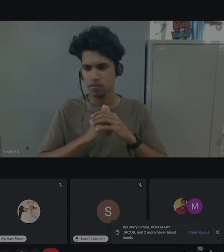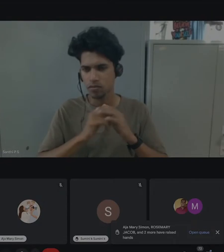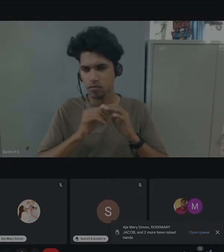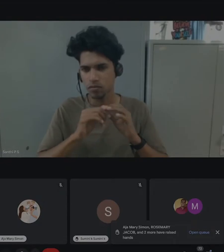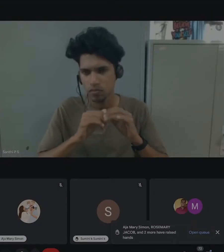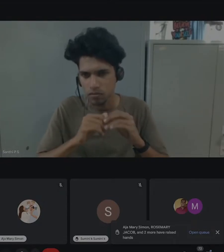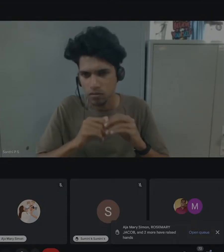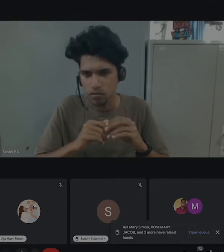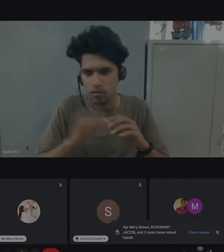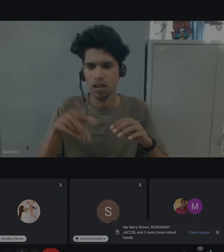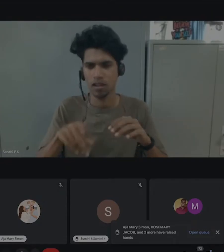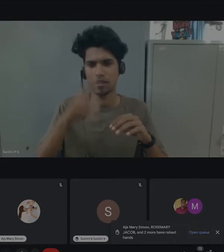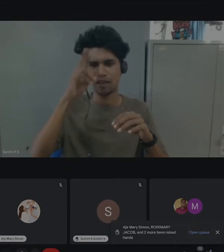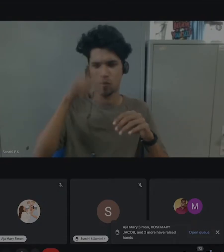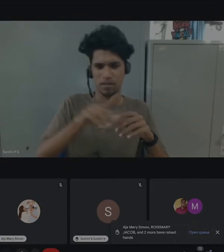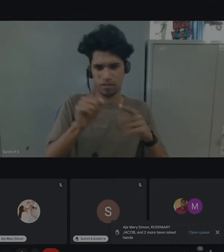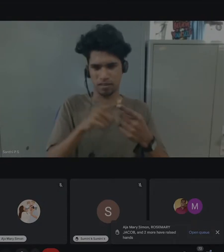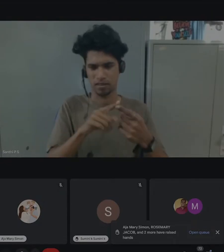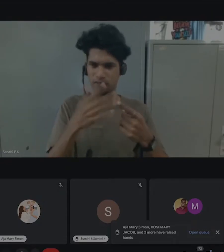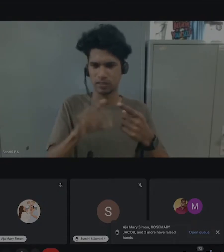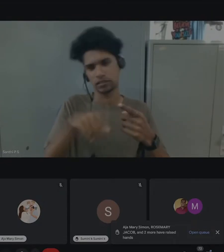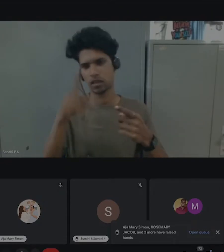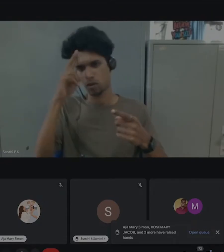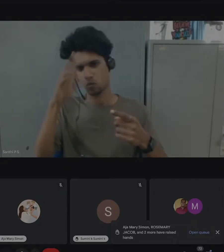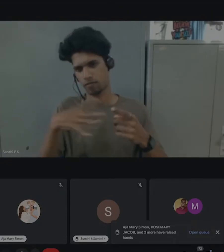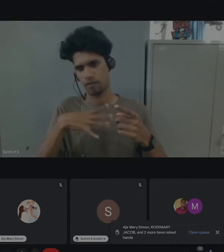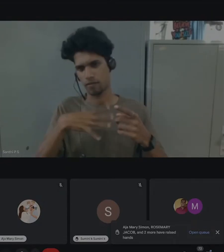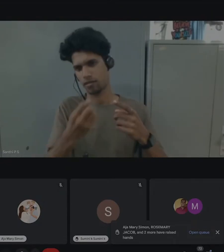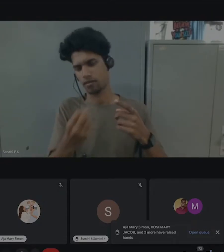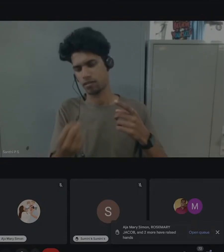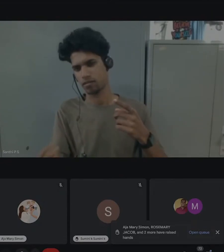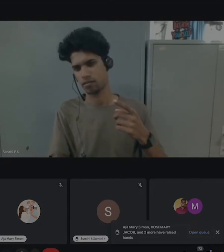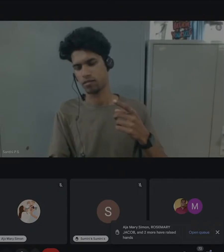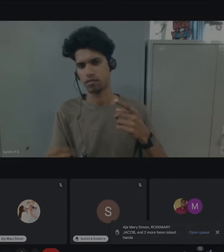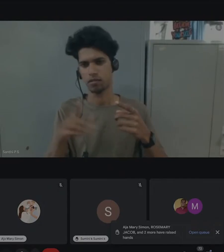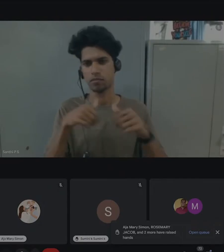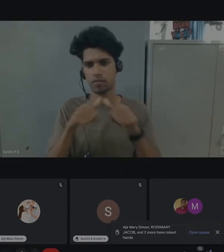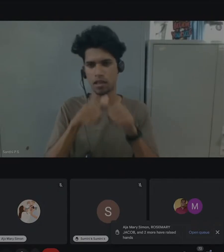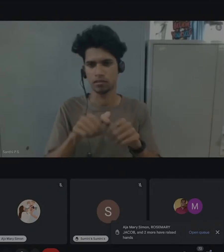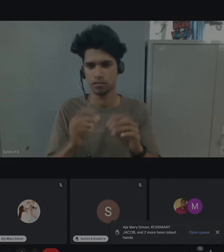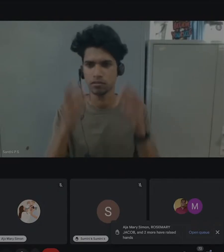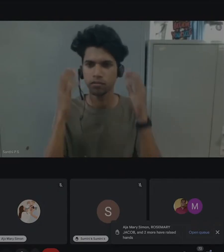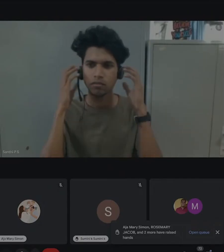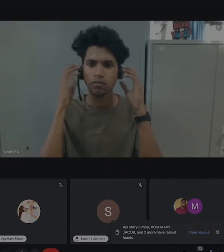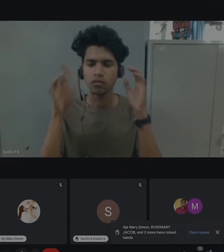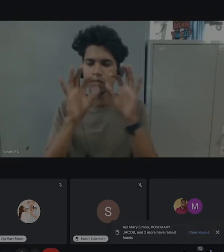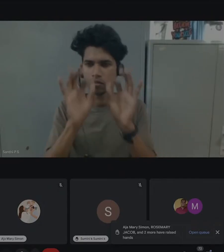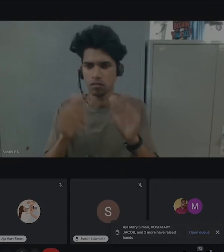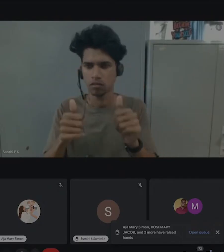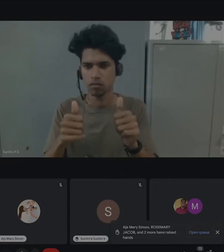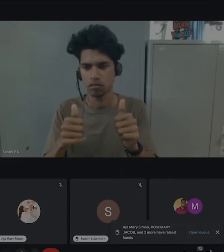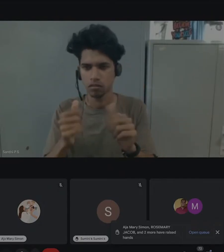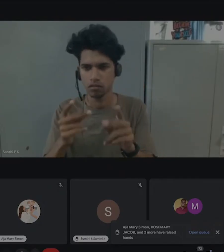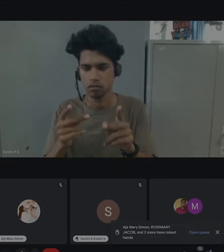ഈ ചോദ്യം കഴിഞ്ഞിട്ട് ചോദ്യം ചോദിക്കാവുന്നതാണ്. ഇവിടെ ആൻസർ ചെയ്യാൻ പോവാണ്. ഒന്ന് വെയിറ്റ് ചെയ്യാമോ?